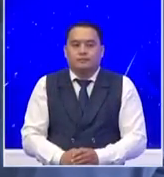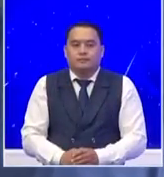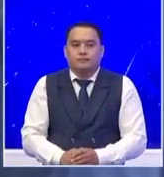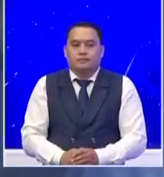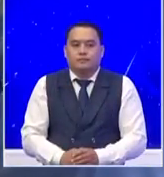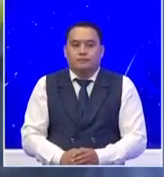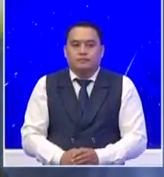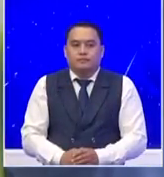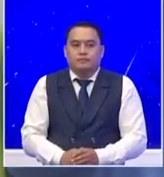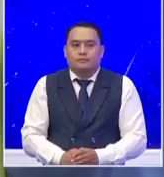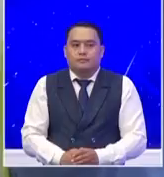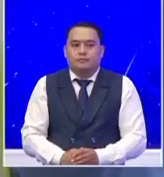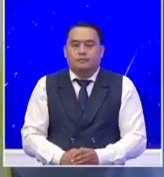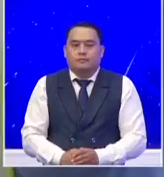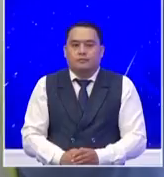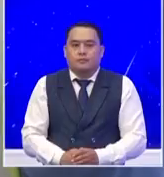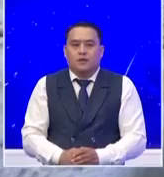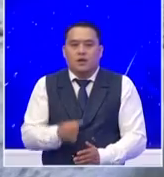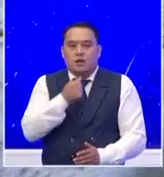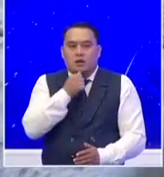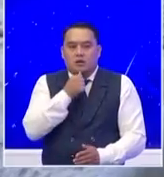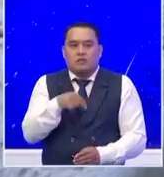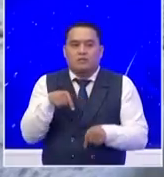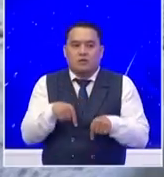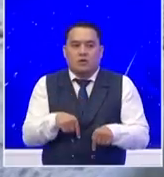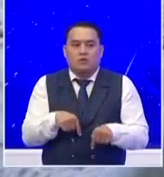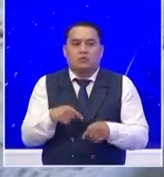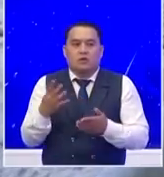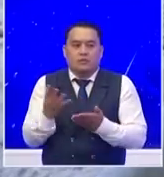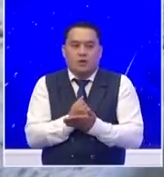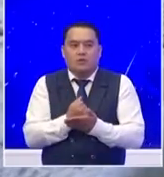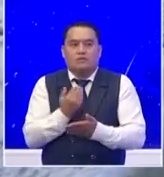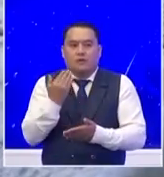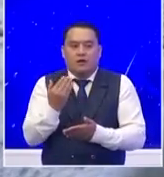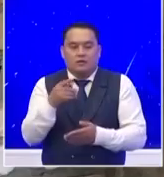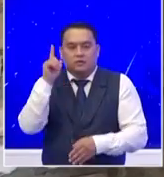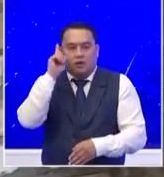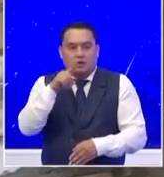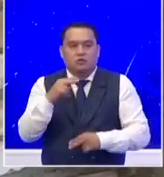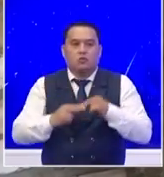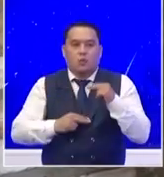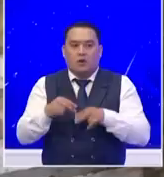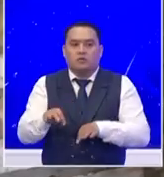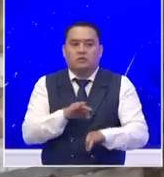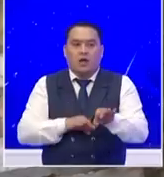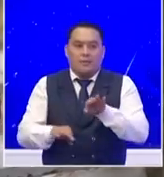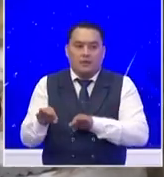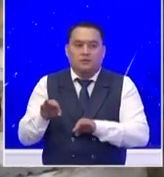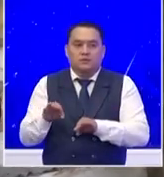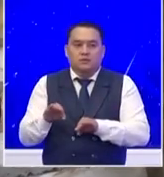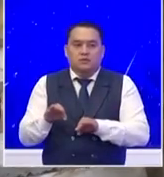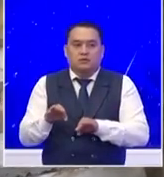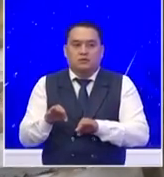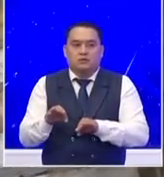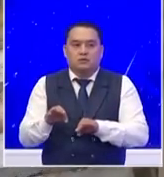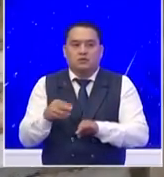школа обесточена. Попробуй, найди потом это. Не найдете. Зато вы знаете, что схемасын берген күнде от стены